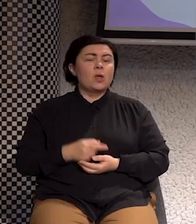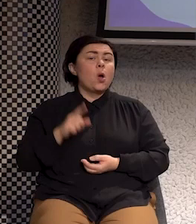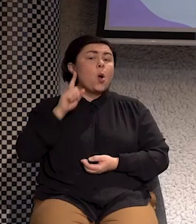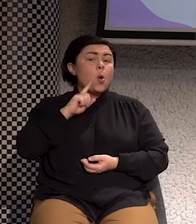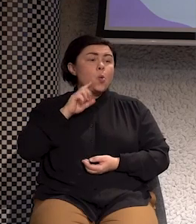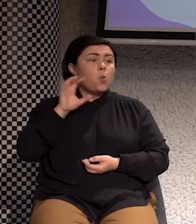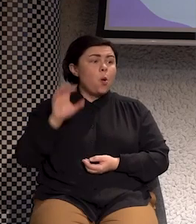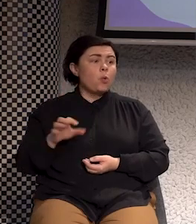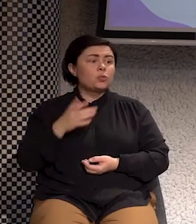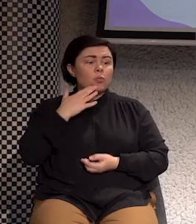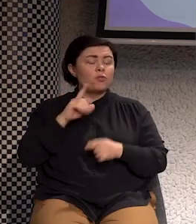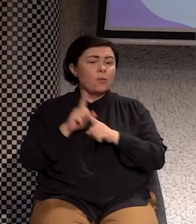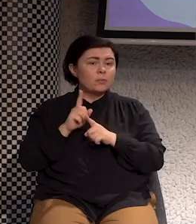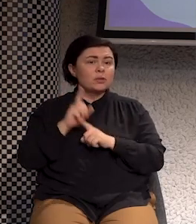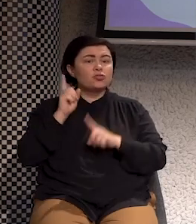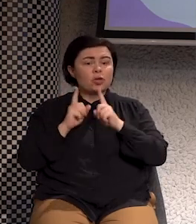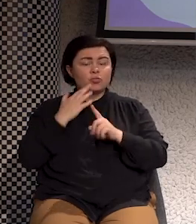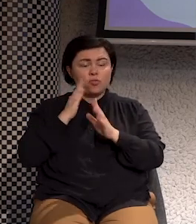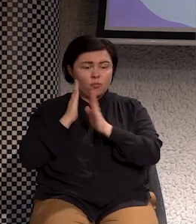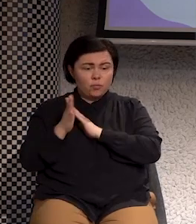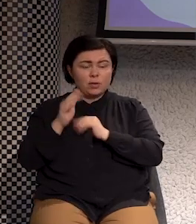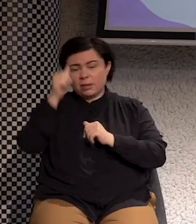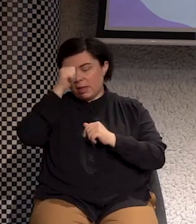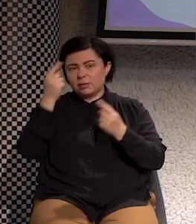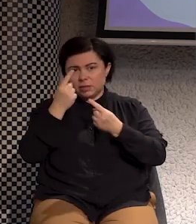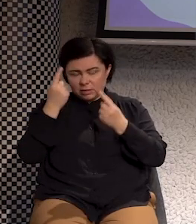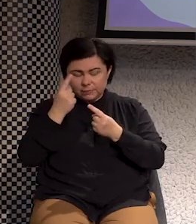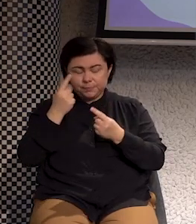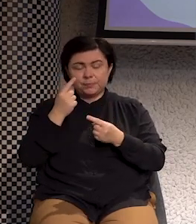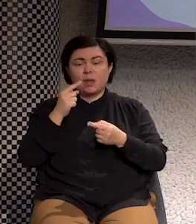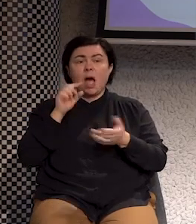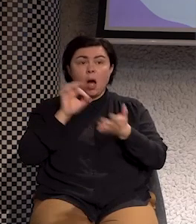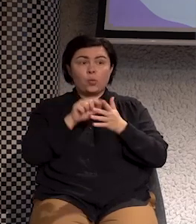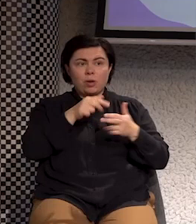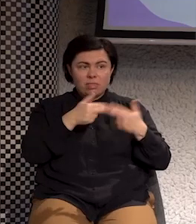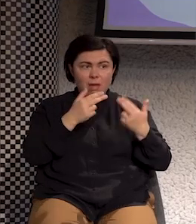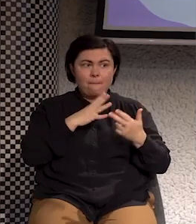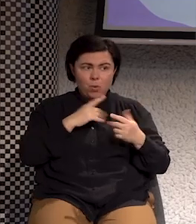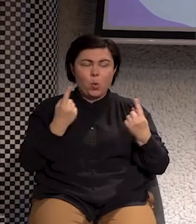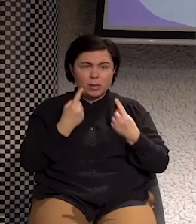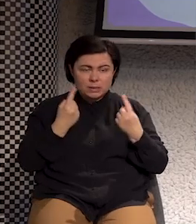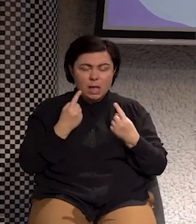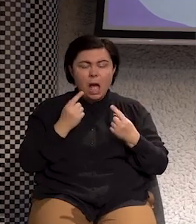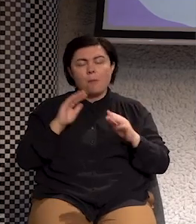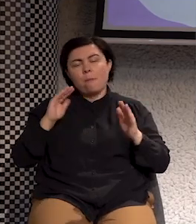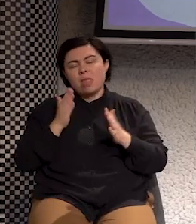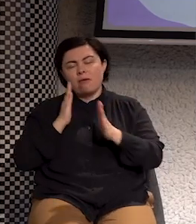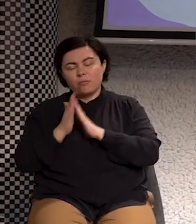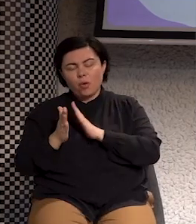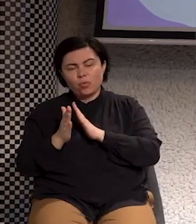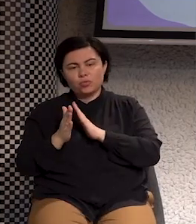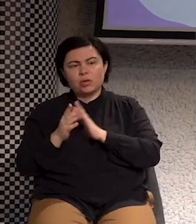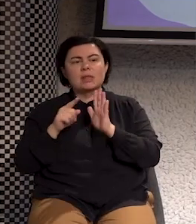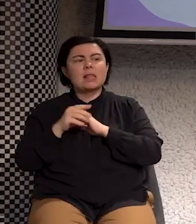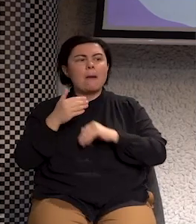chłopacy nam też o tym mówią. W sensie czasem wprost nazywają sytuację, że tego i tego dnia to się wydarzyło, czasami mniej wprost. Ale